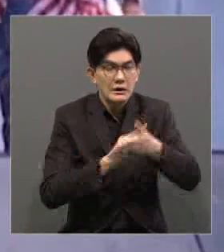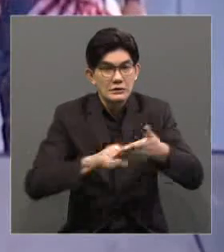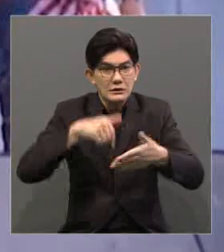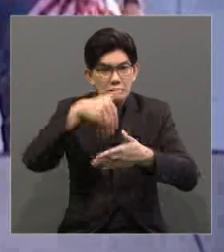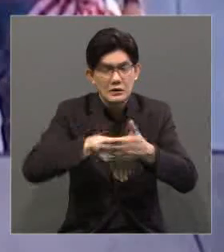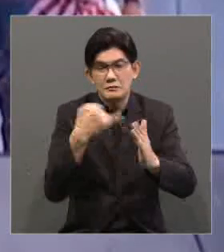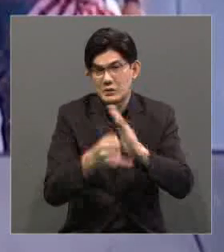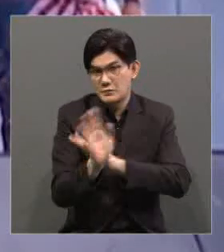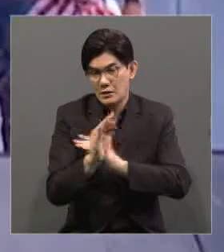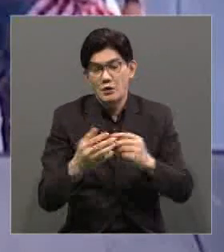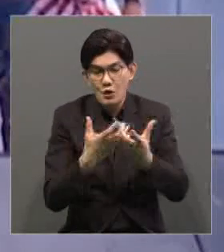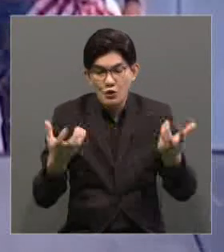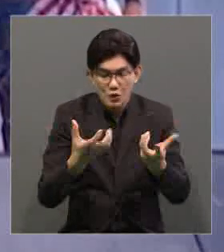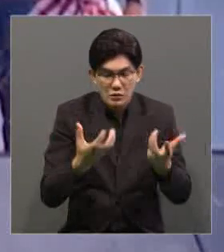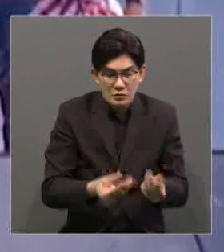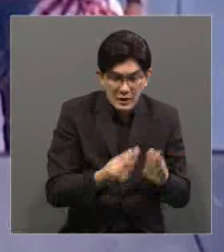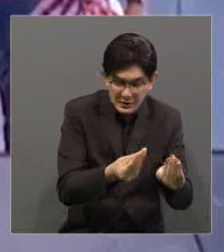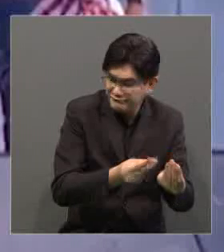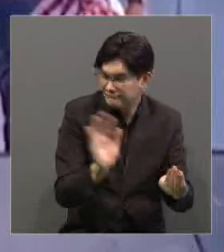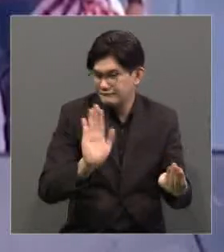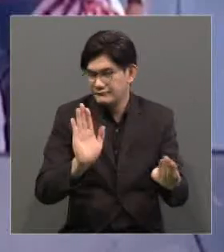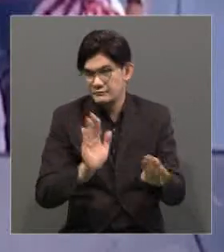ช่นไปให้ทรัพย์สินอย่างนี้ไม่ได้นะครับ